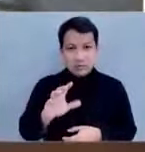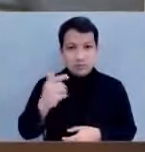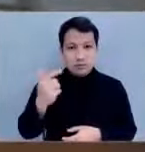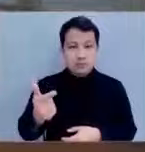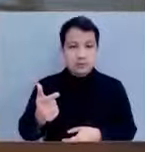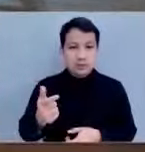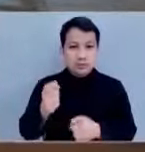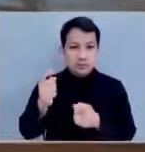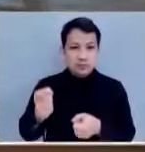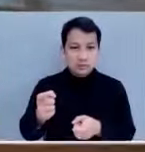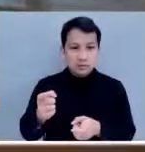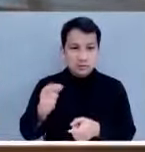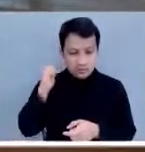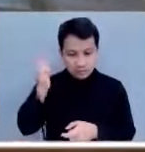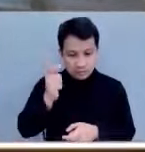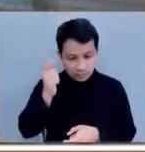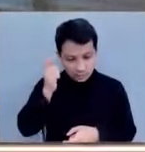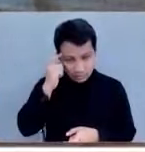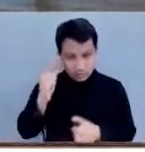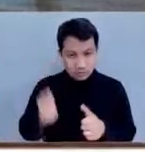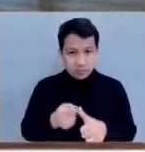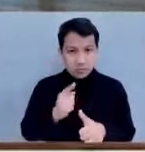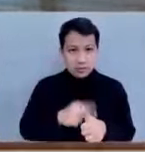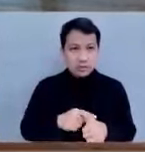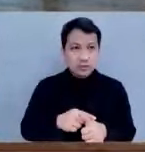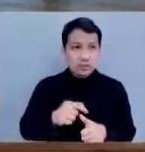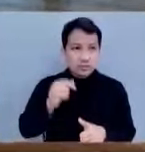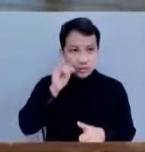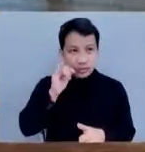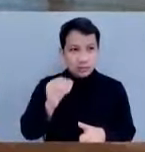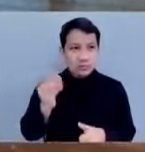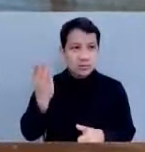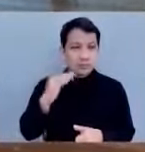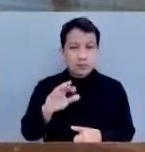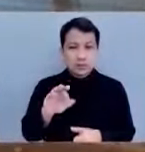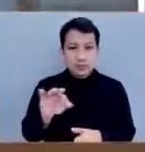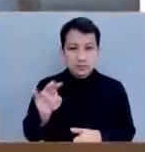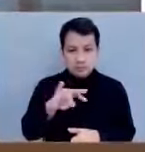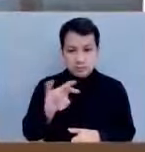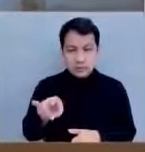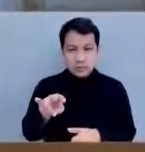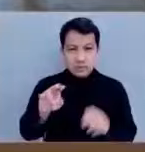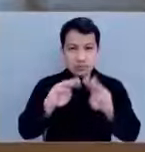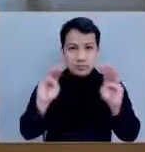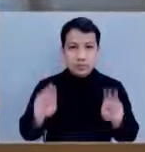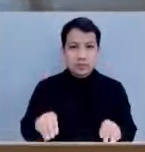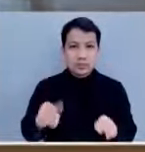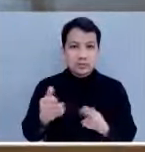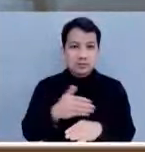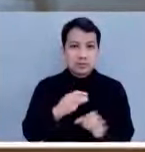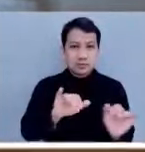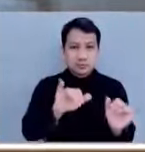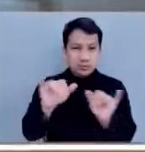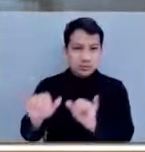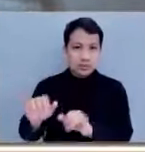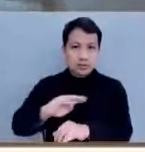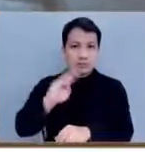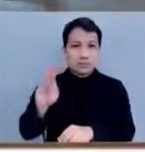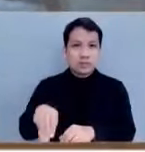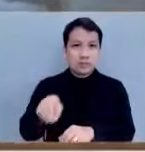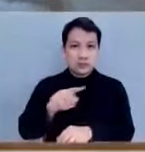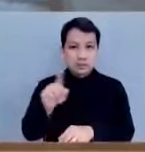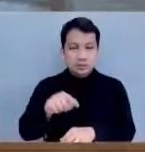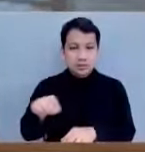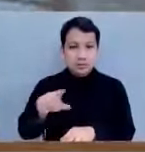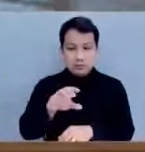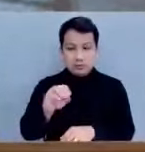iregalo ng Sri Lankan government kay First Lady Imelda Marcos noong 1977 sa Malacanang bago inilagay sa Manila Zoo. Kasama ni Mali